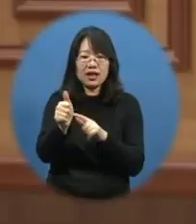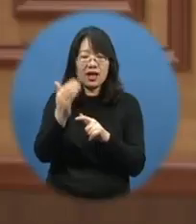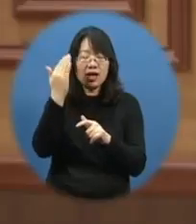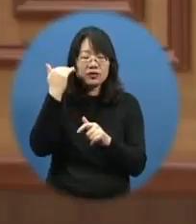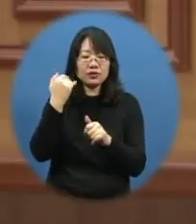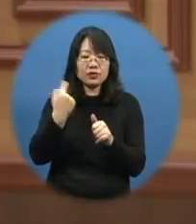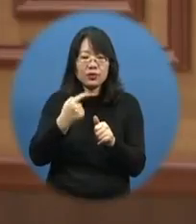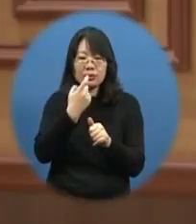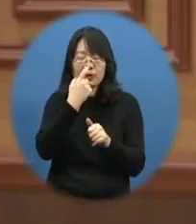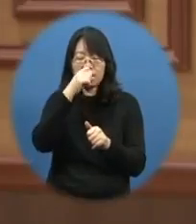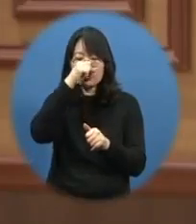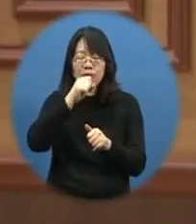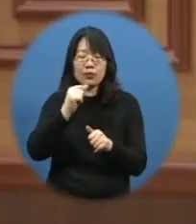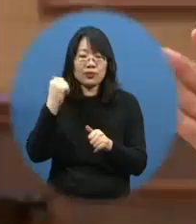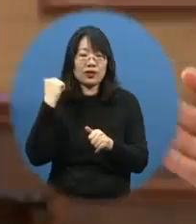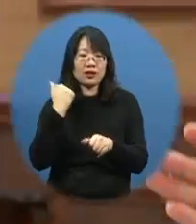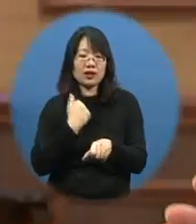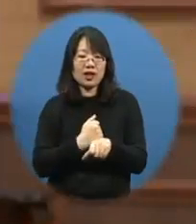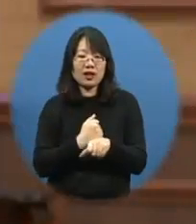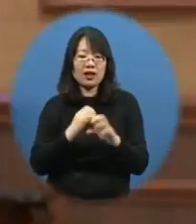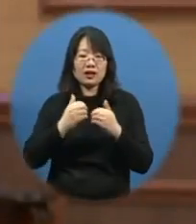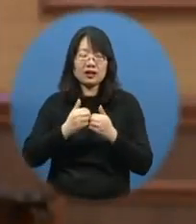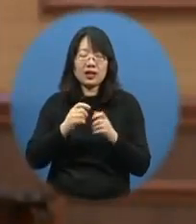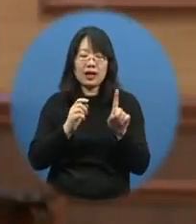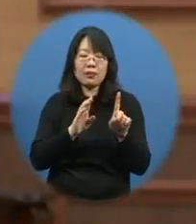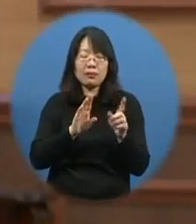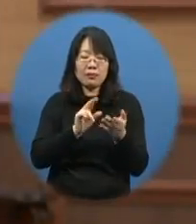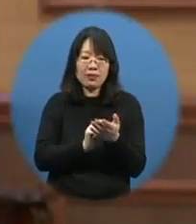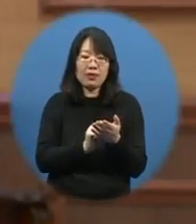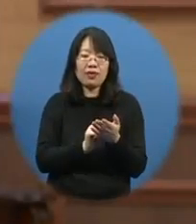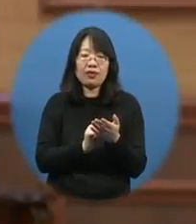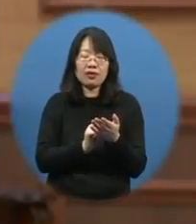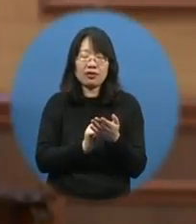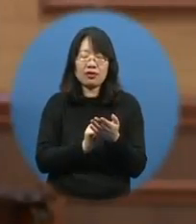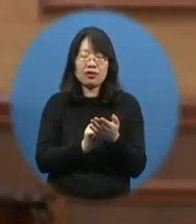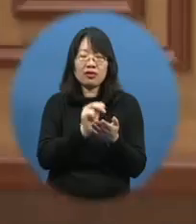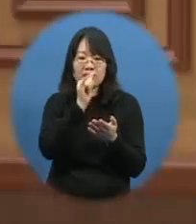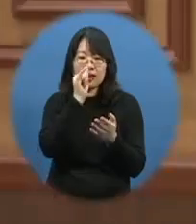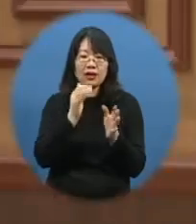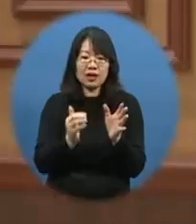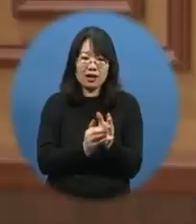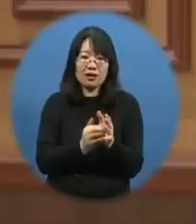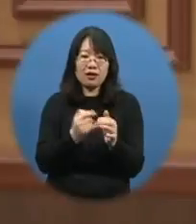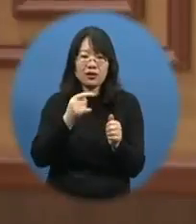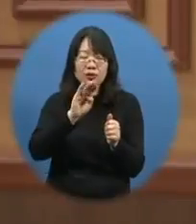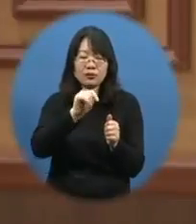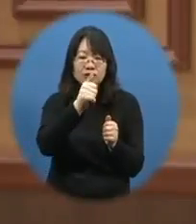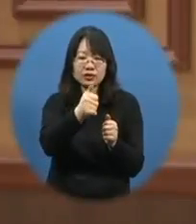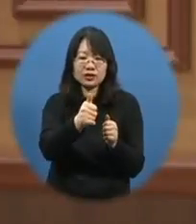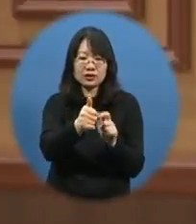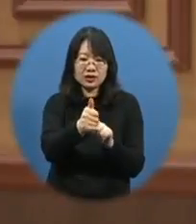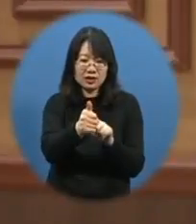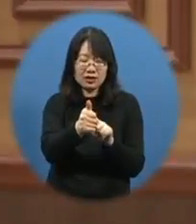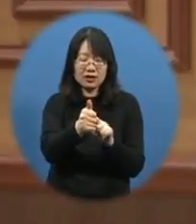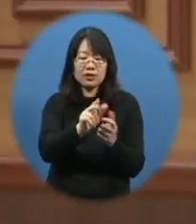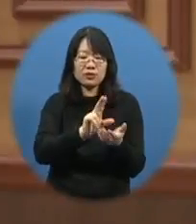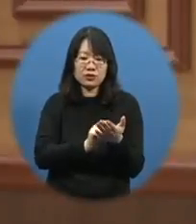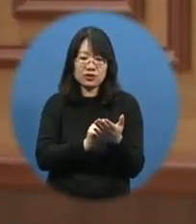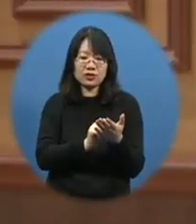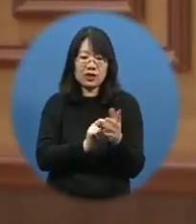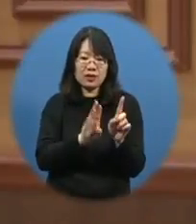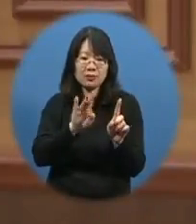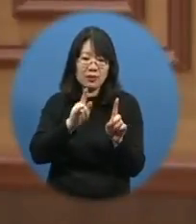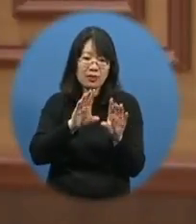교육을 배우자라고 하면서 그 의회에서 한번 논란이 있었던 적이 있답니다. 예. 그때 교육부 장관이 그 논란을